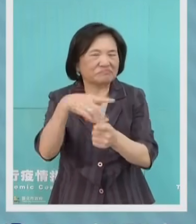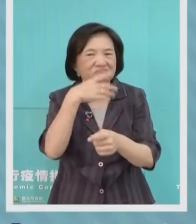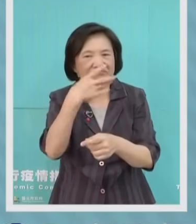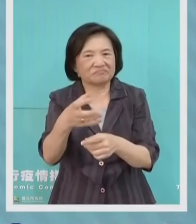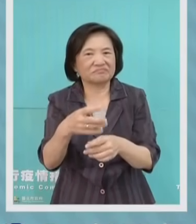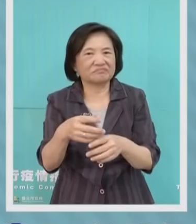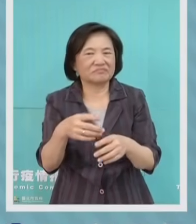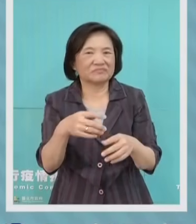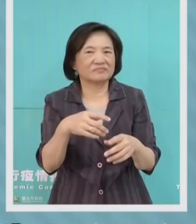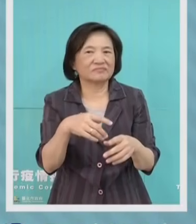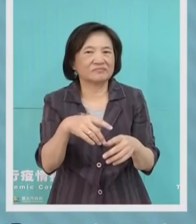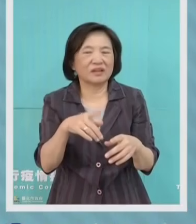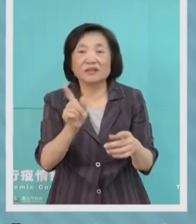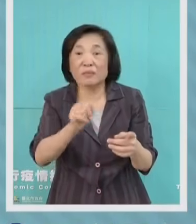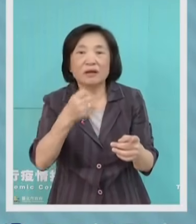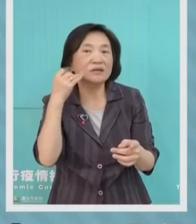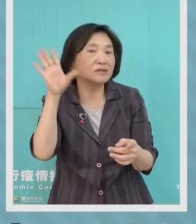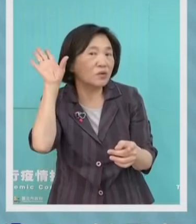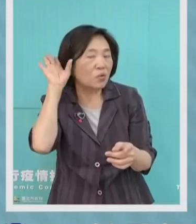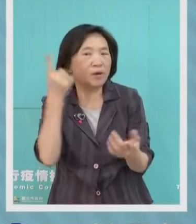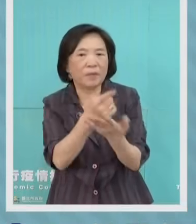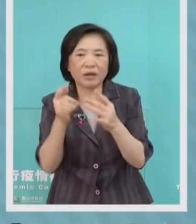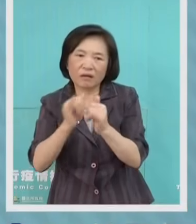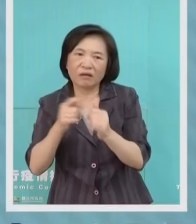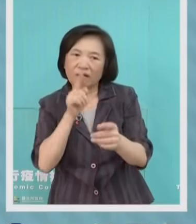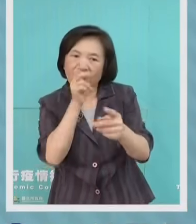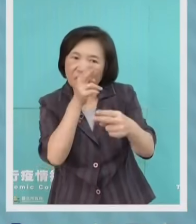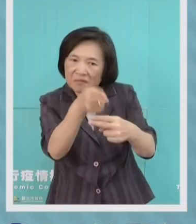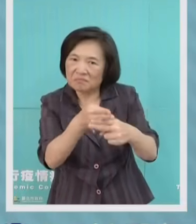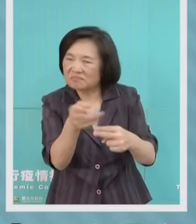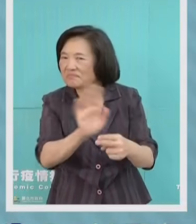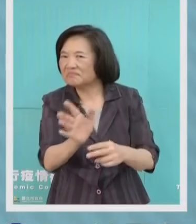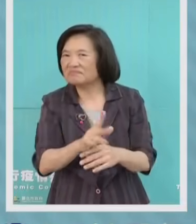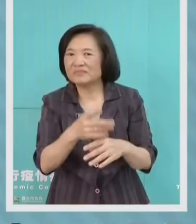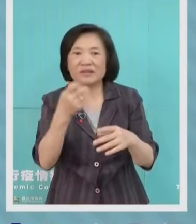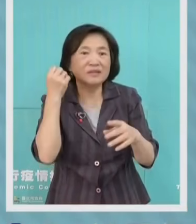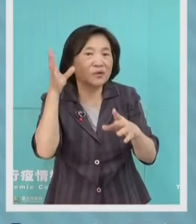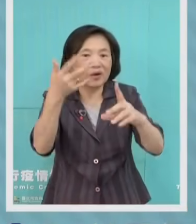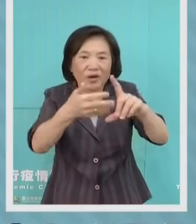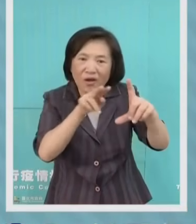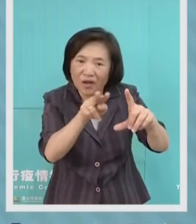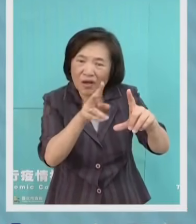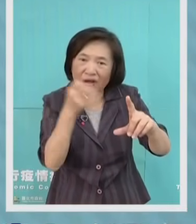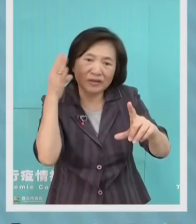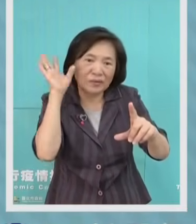不再被人家相信，就是对整个国家的运作不是很好。